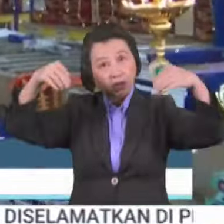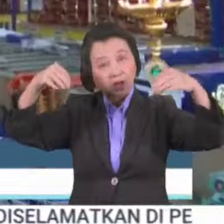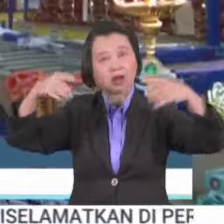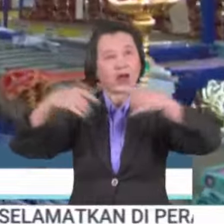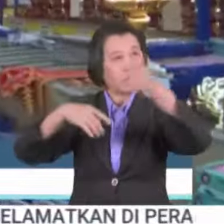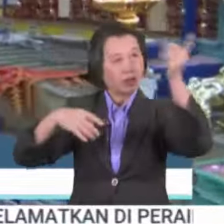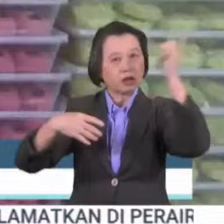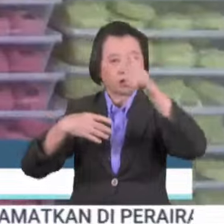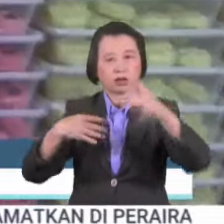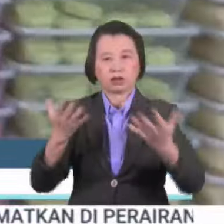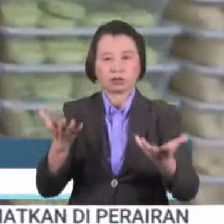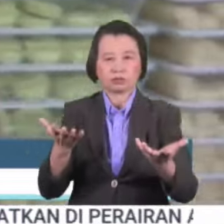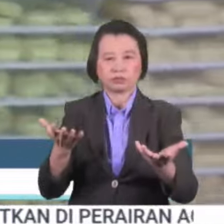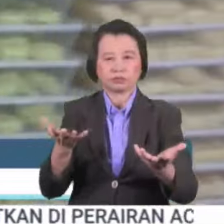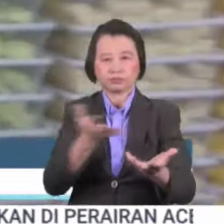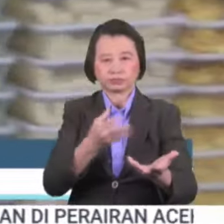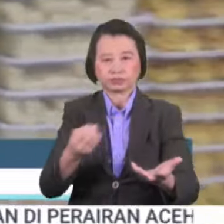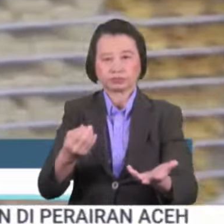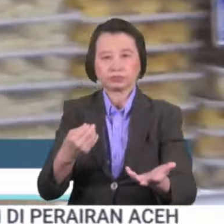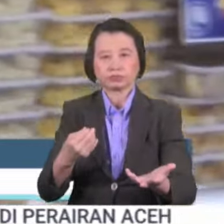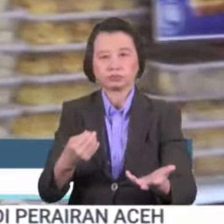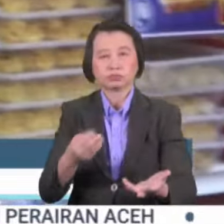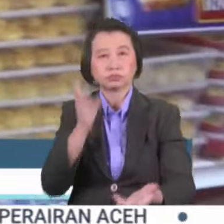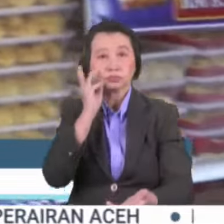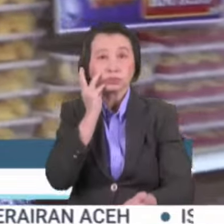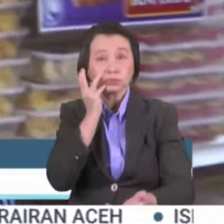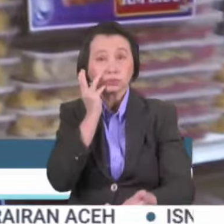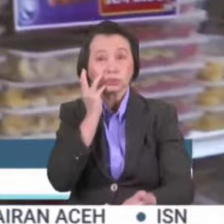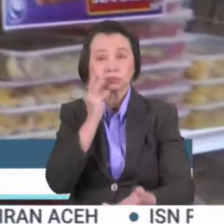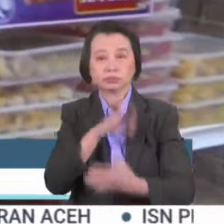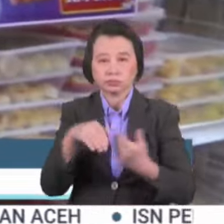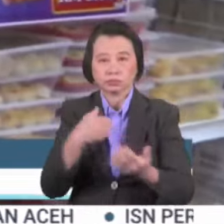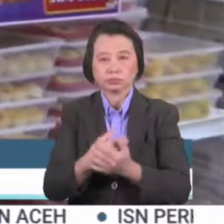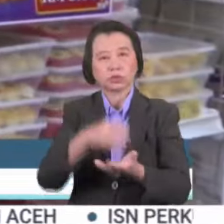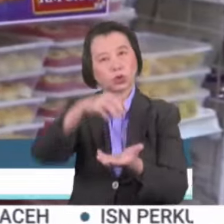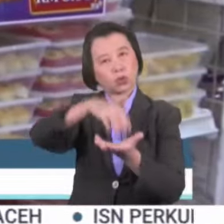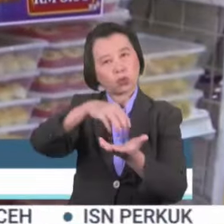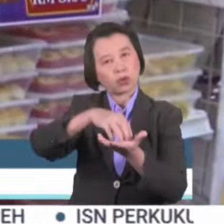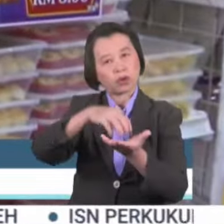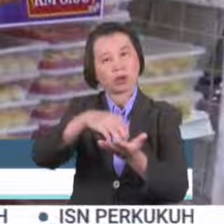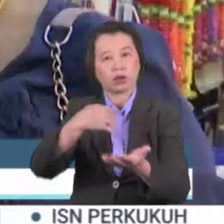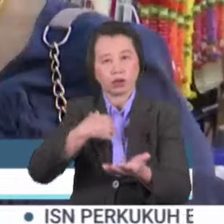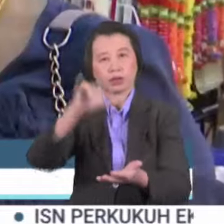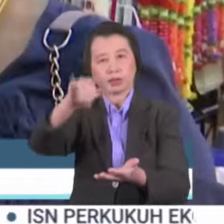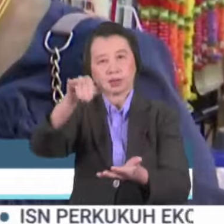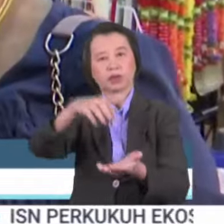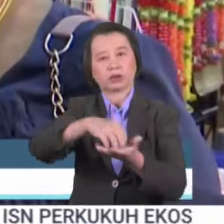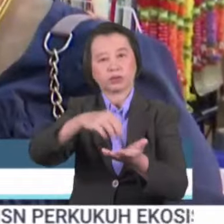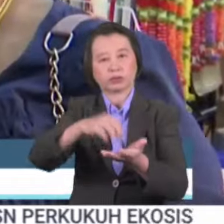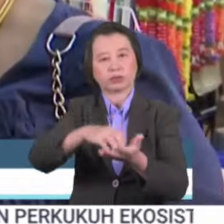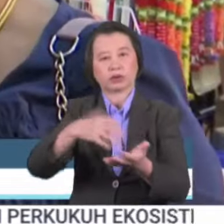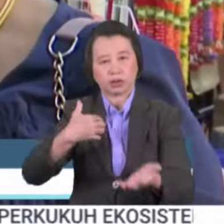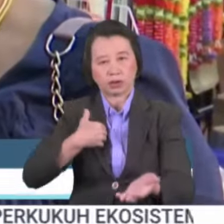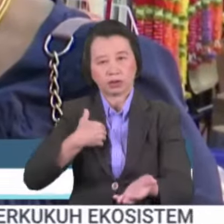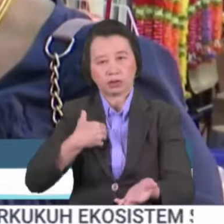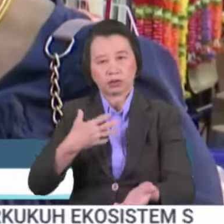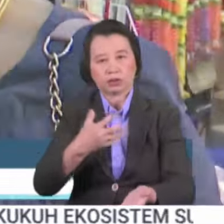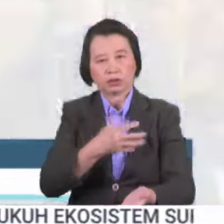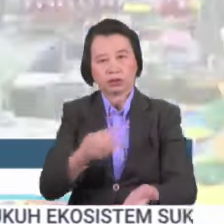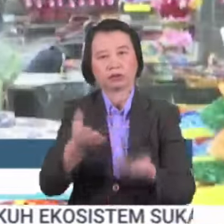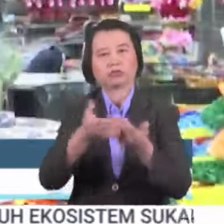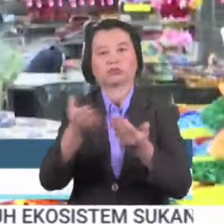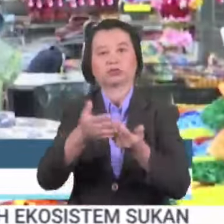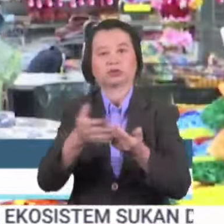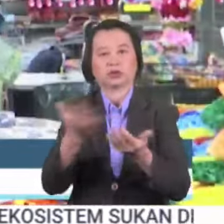sini juga. Kolam, beras semua. Kuih muih pun. Ya, kuih muih pun. Kami